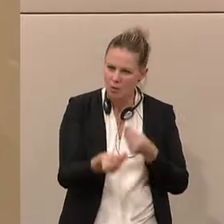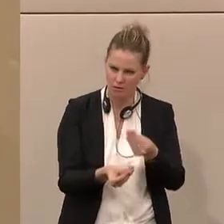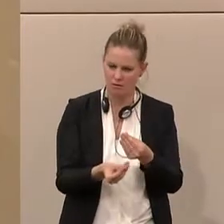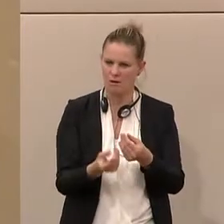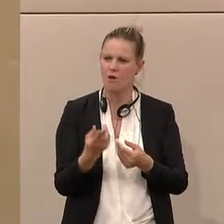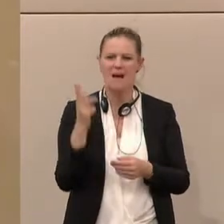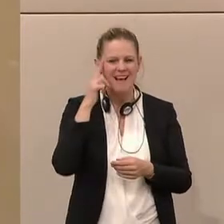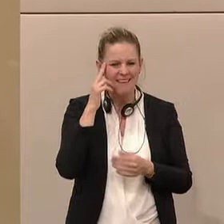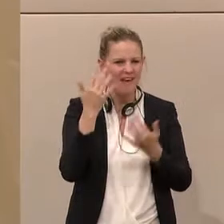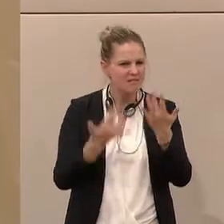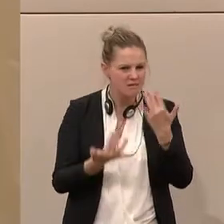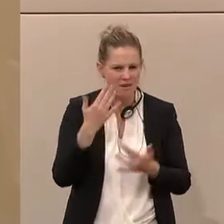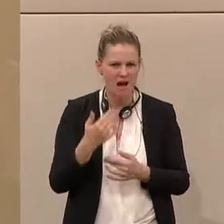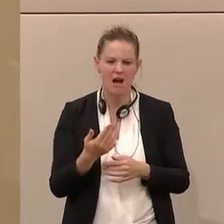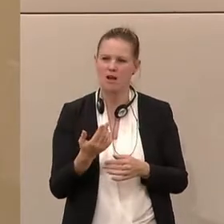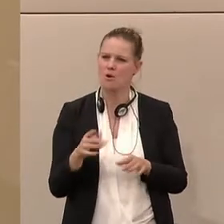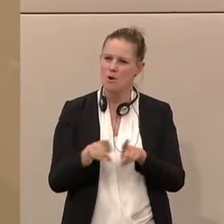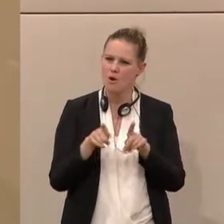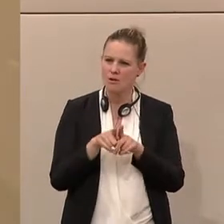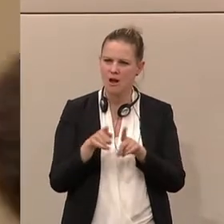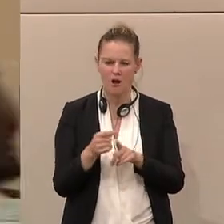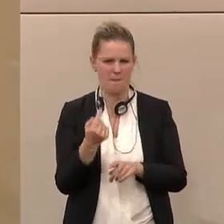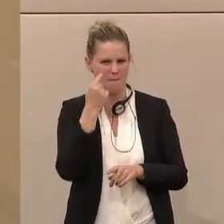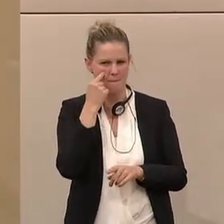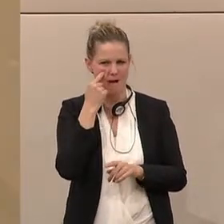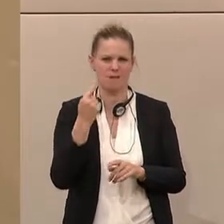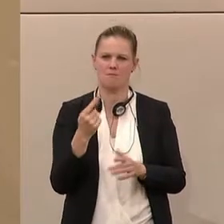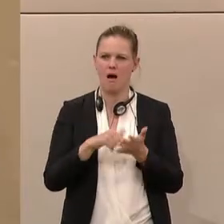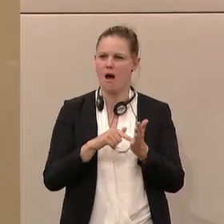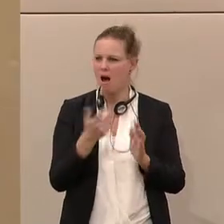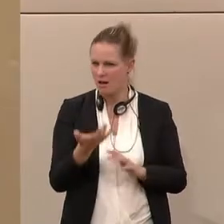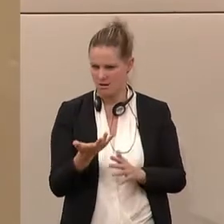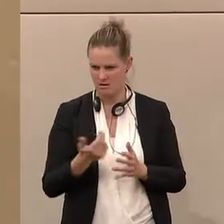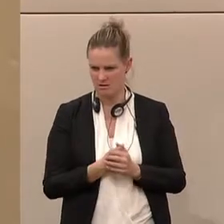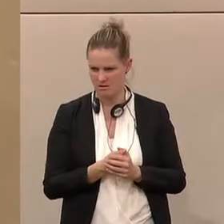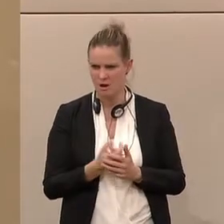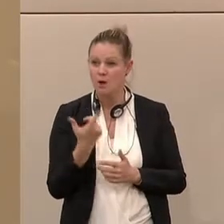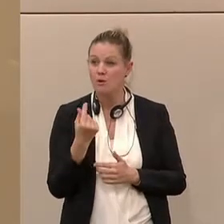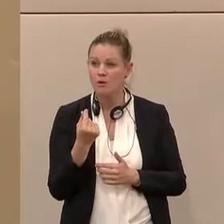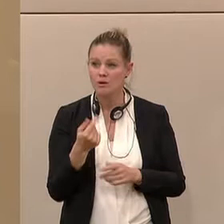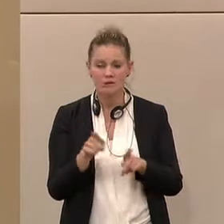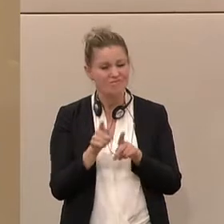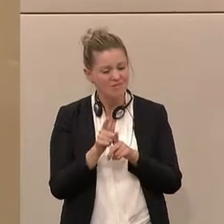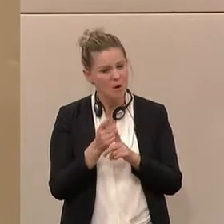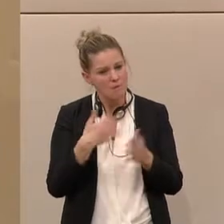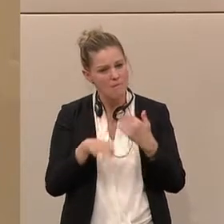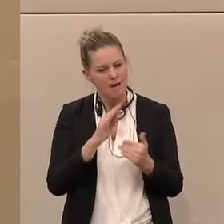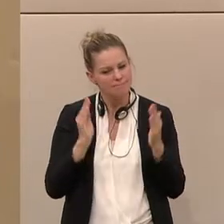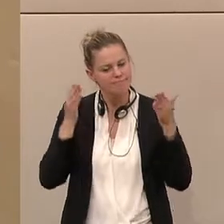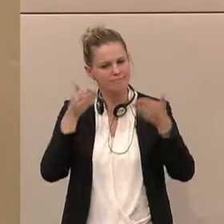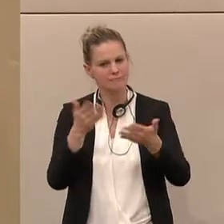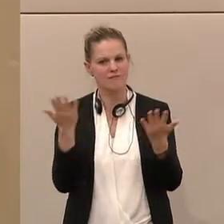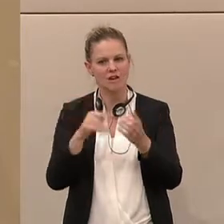der Merkmale, nach denen das Budget verteilt wird. Es wird gezielt darauf geachtet,